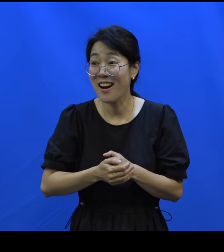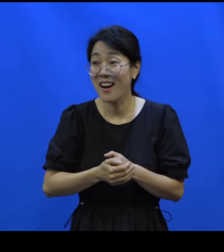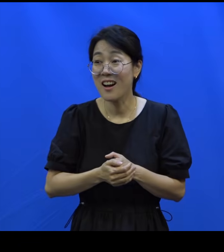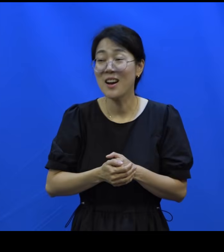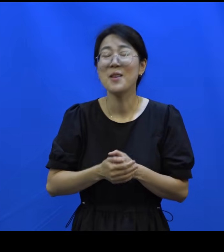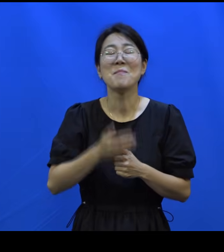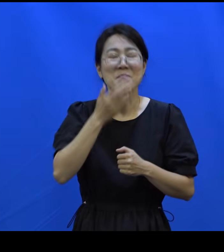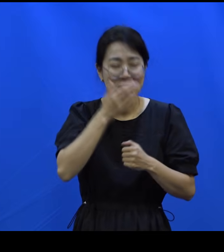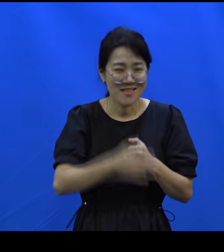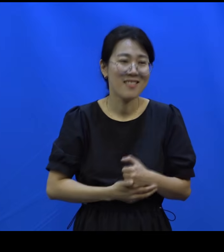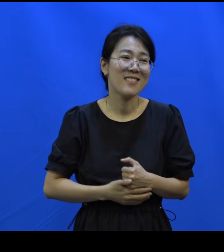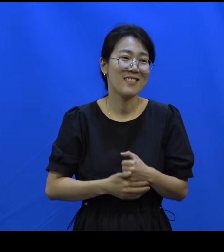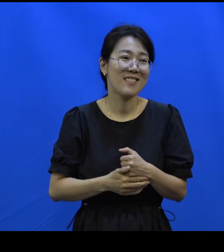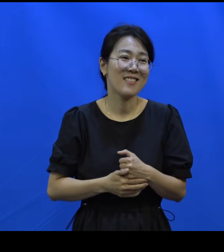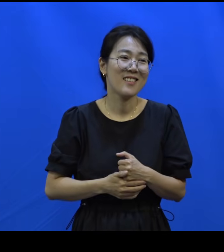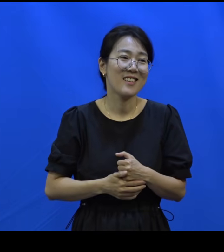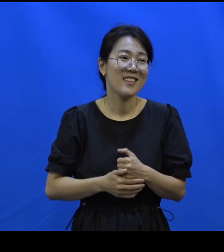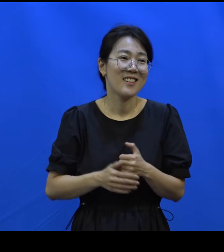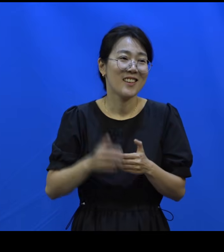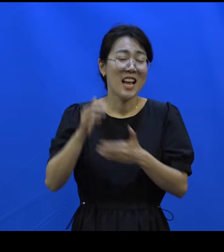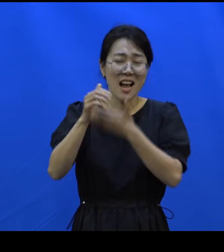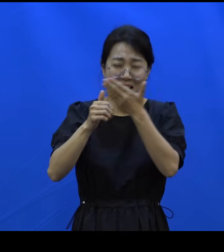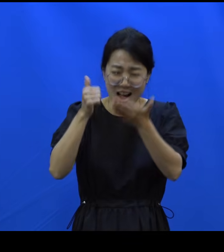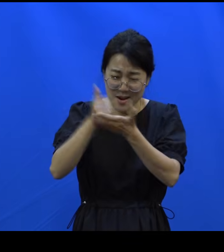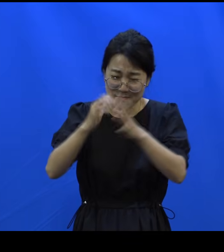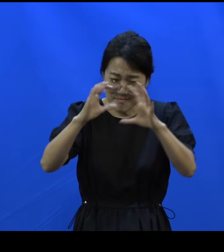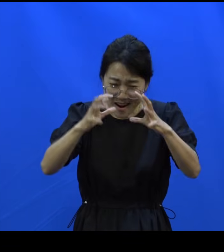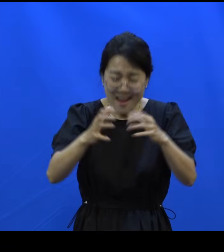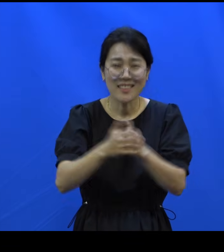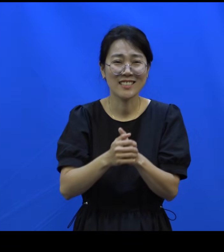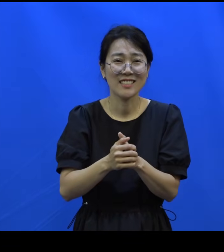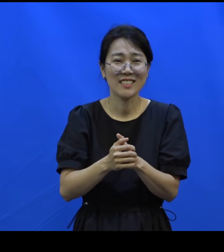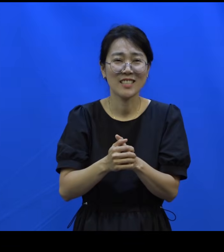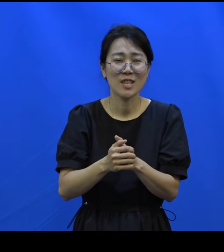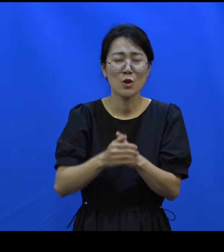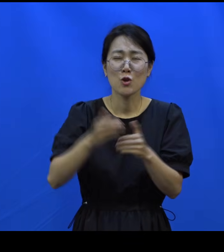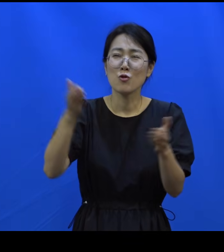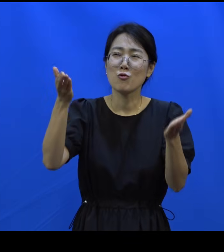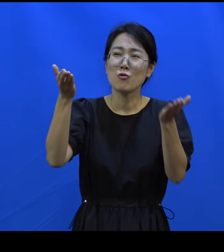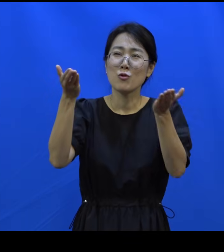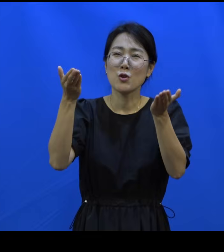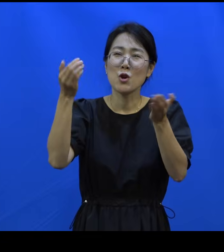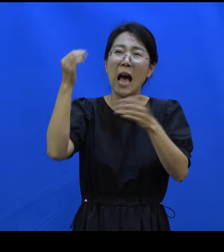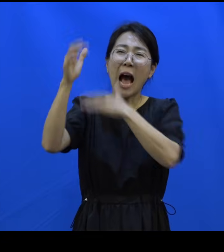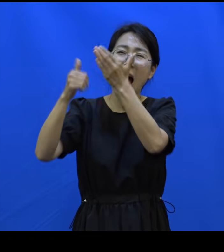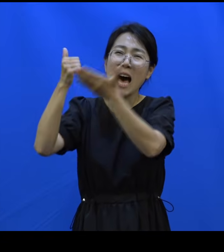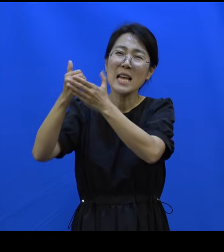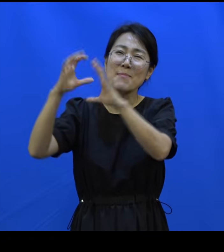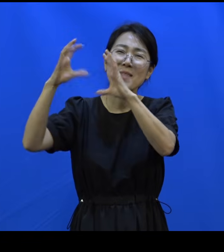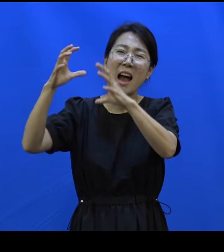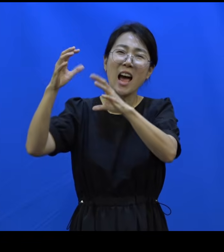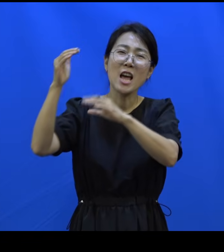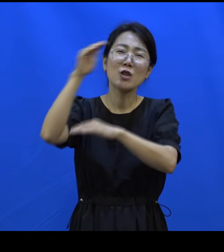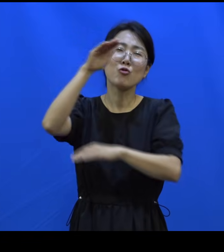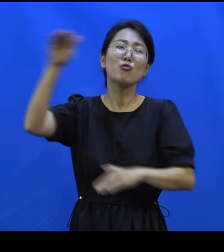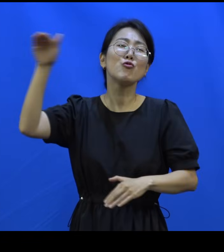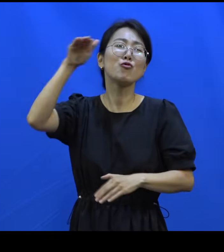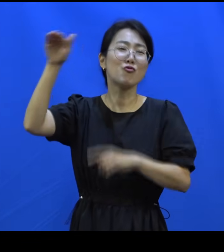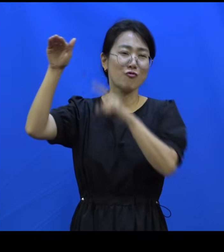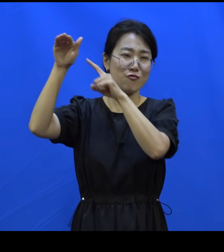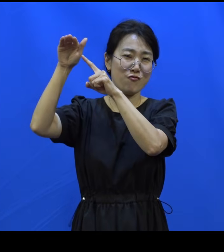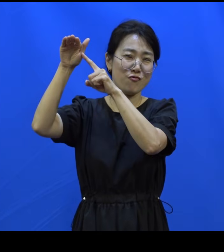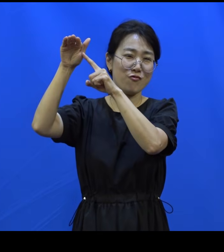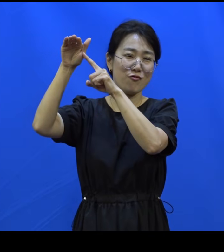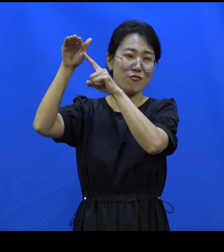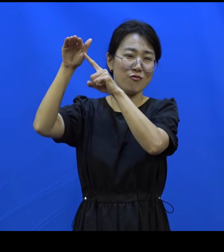법을 준수하는 수준이 아니라 하나님 나라 백성의 수준을 보여주라는 거예요. 기본적인 법 준수 정도가 아니라 훨씬